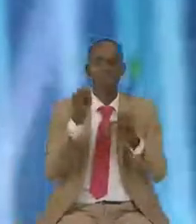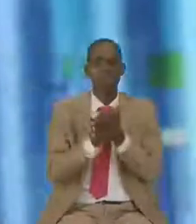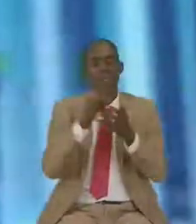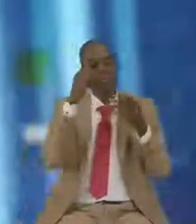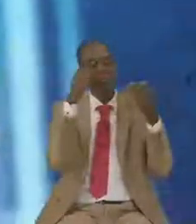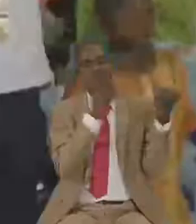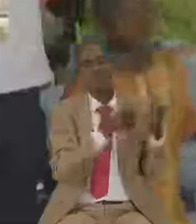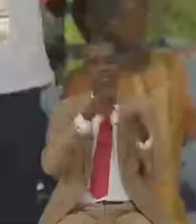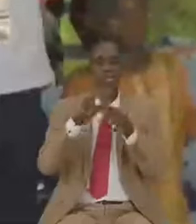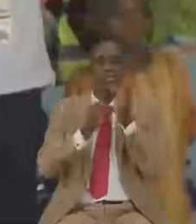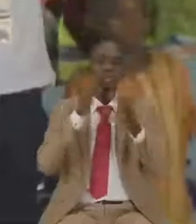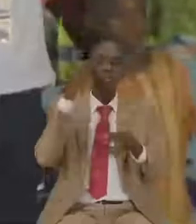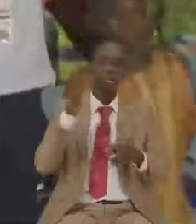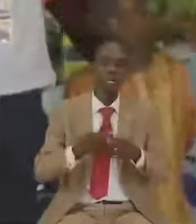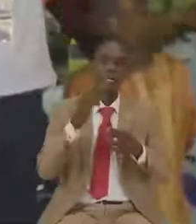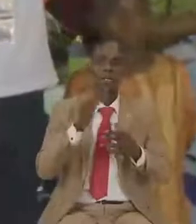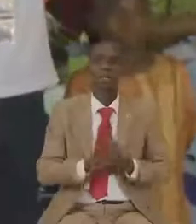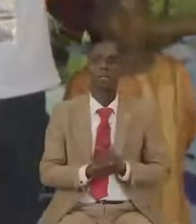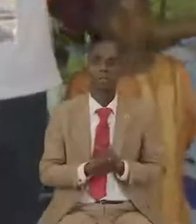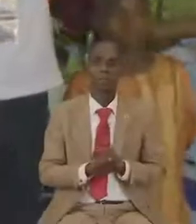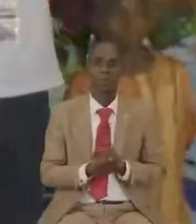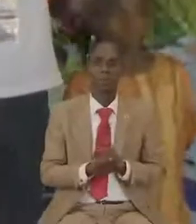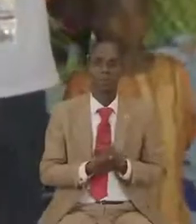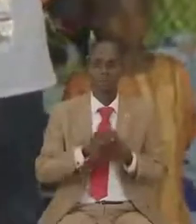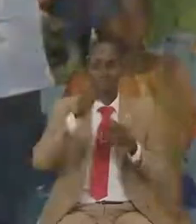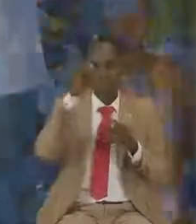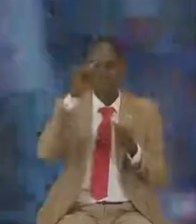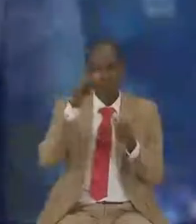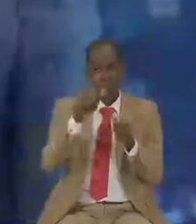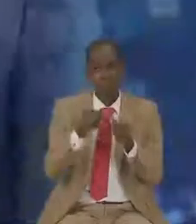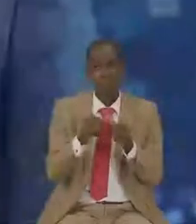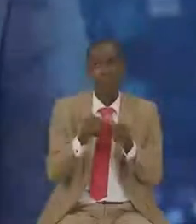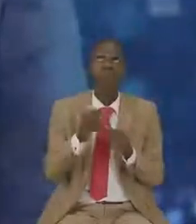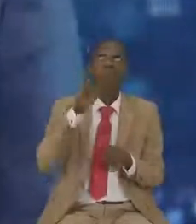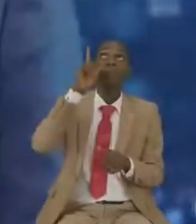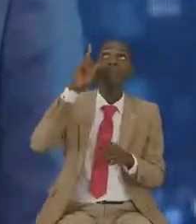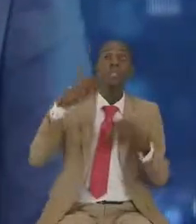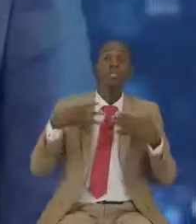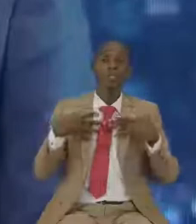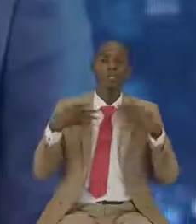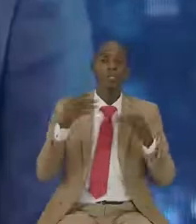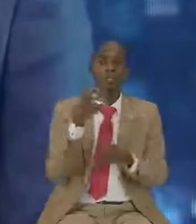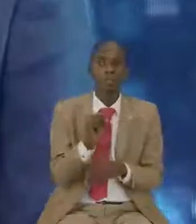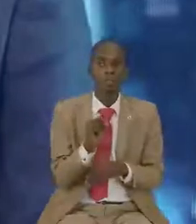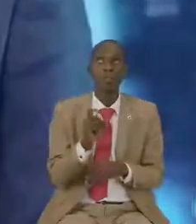Le Seigneur va confirmer votre foi au nom de Jésus-Christ. Rappelez-vous.